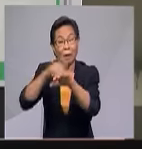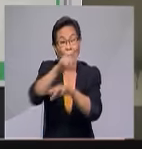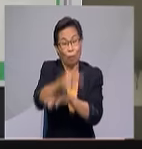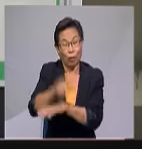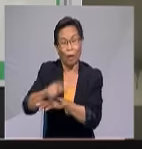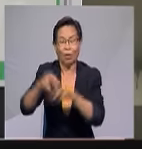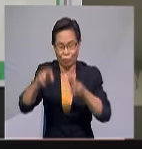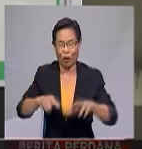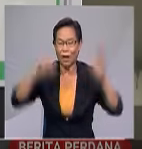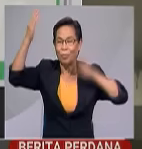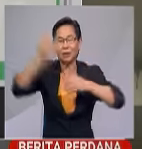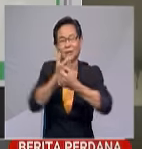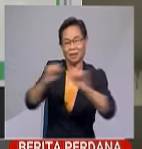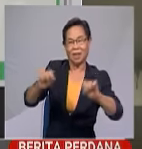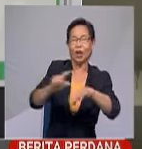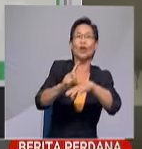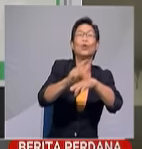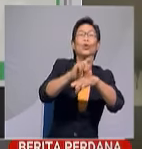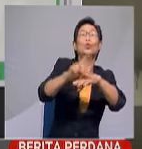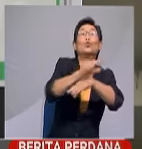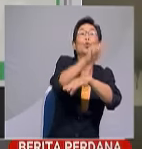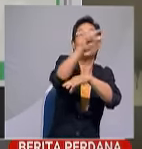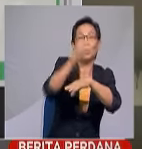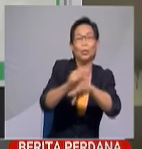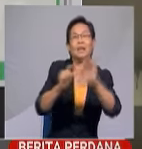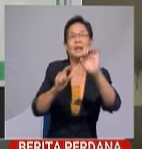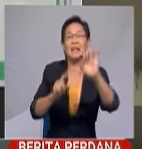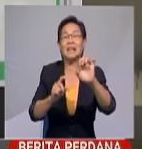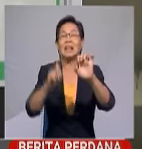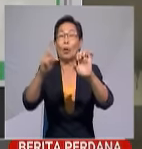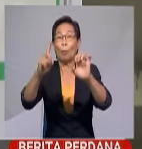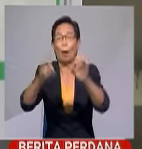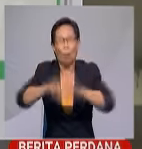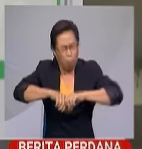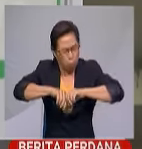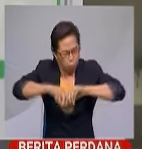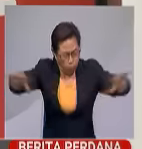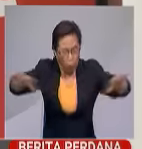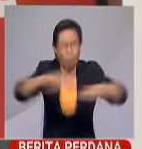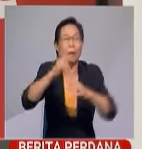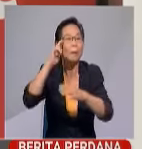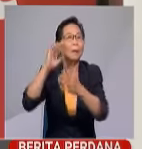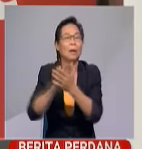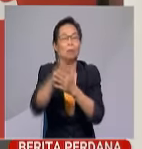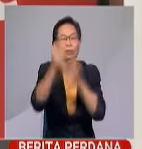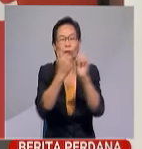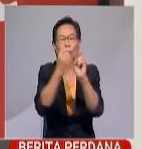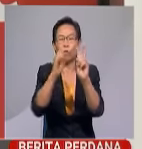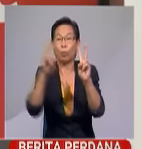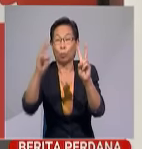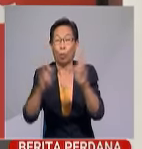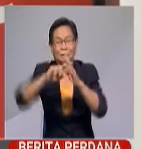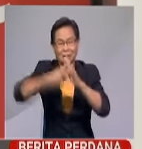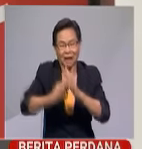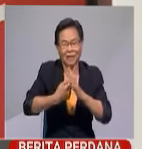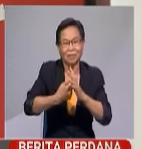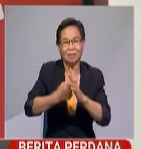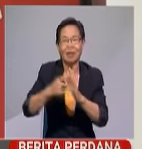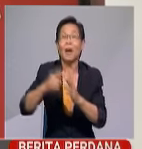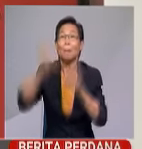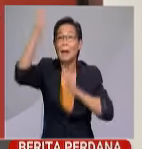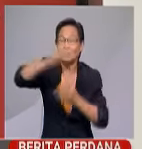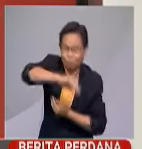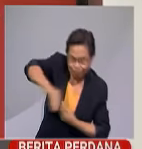ini bersedia menggunakan e-dompet secara meluas. Beliau juga yakin tahun 2020 akan menjadi permulaan kepada peralihan